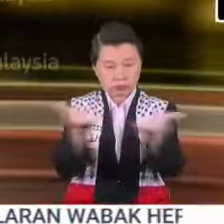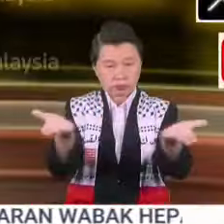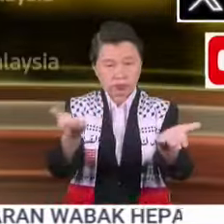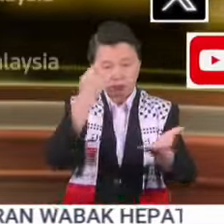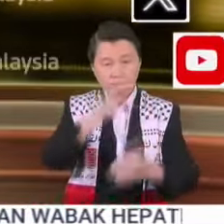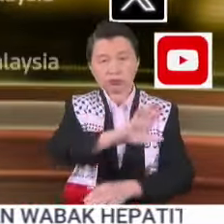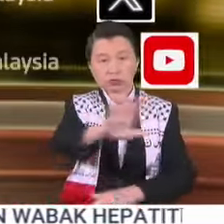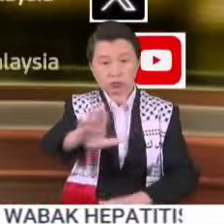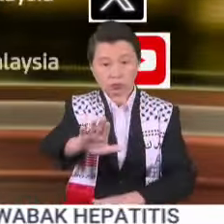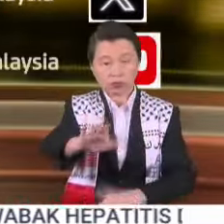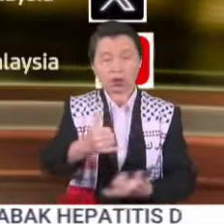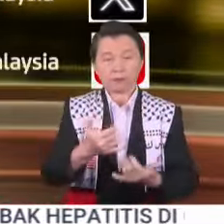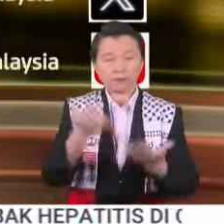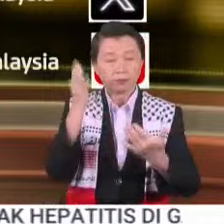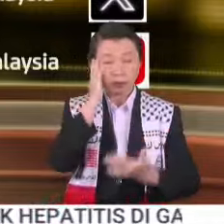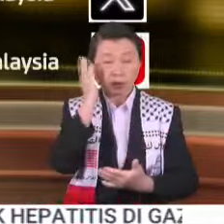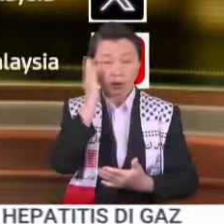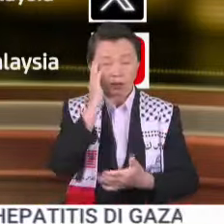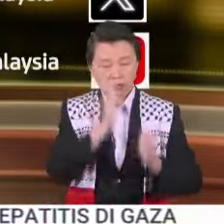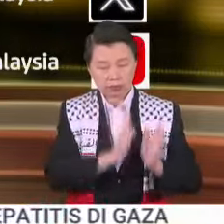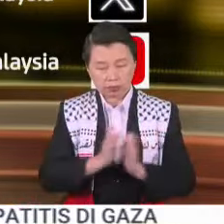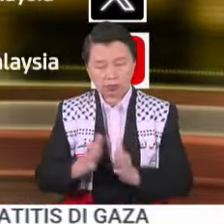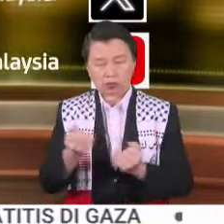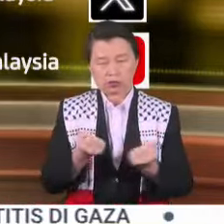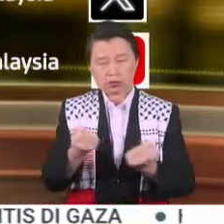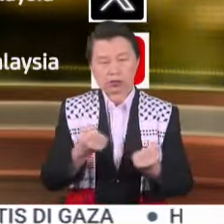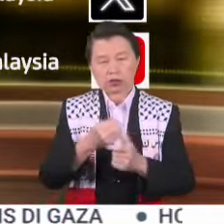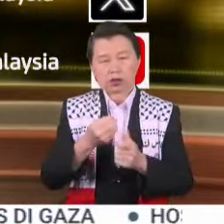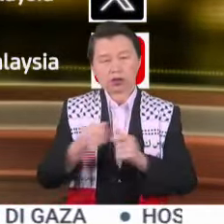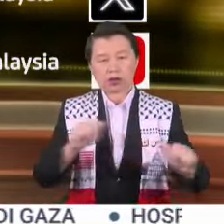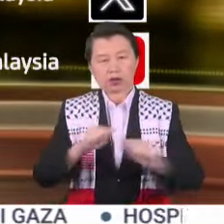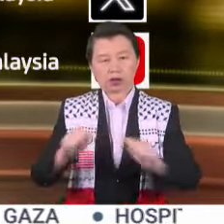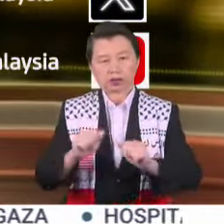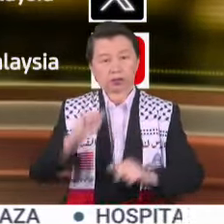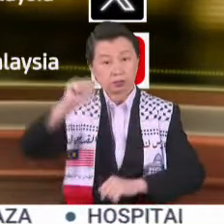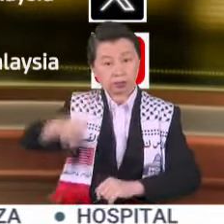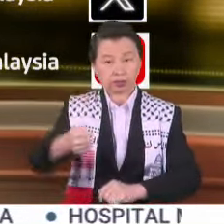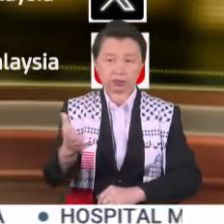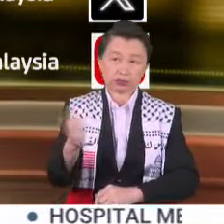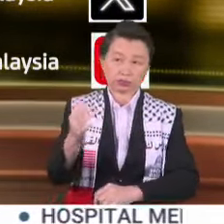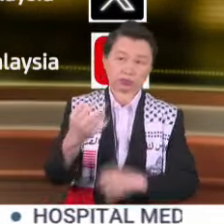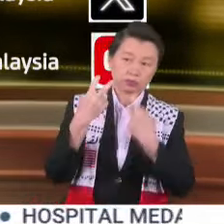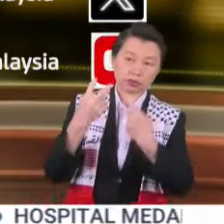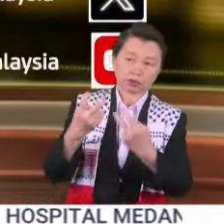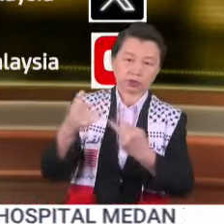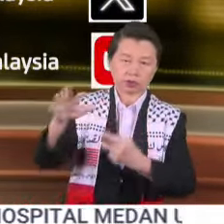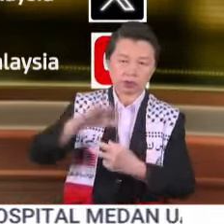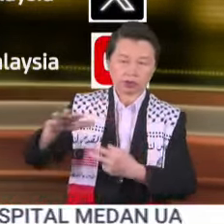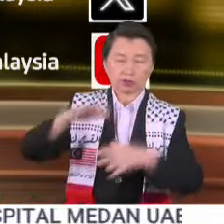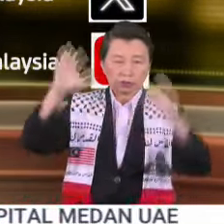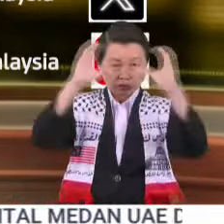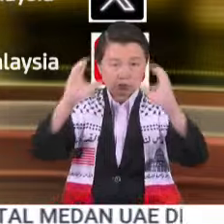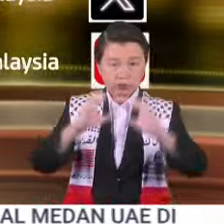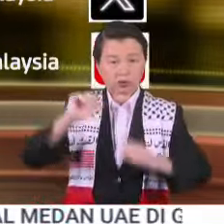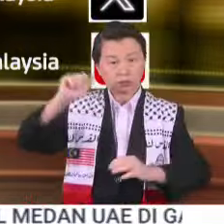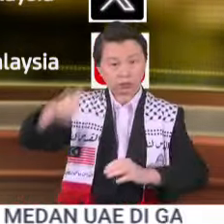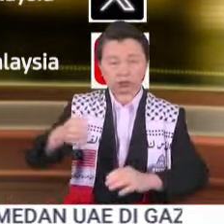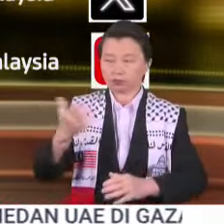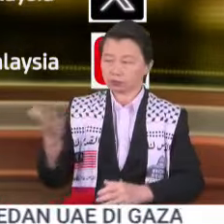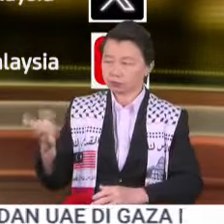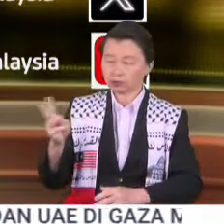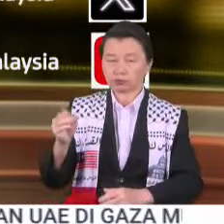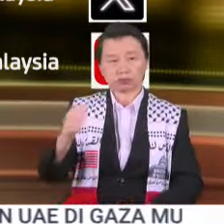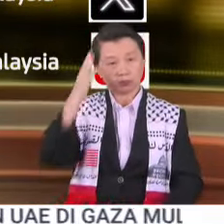anda. Bagi anda yang ingin merancang perjalanan ataupun aktiviti pada hari esok, jom kita lihat ramalan cuaca sepanjang hari. Saya Wan